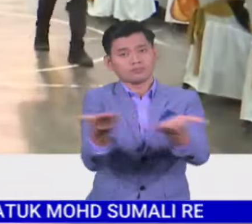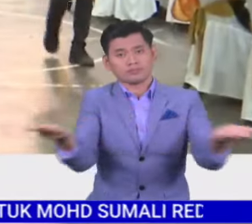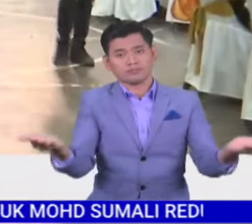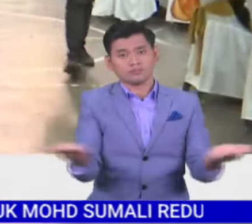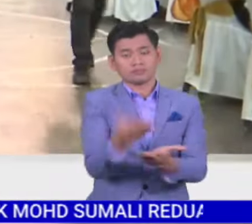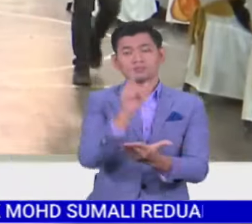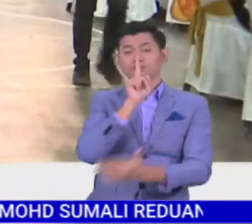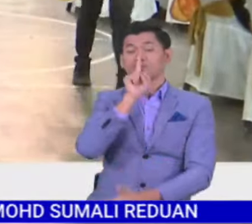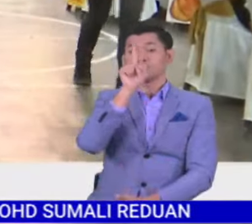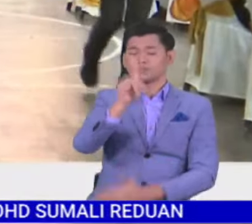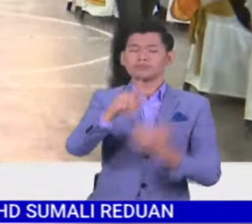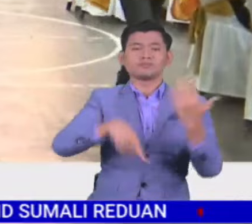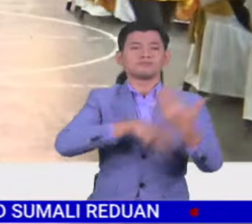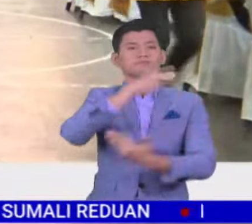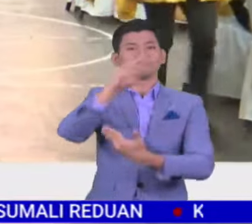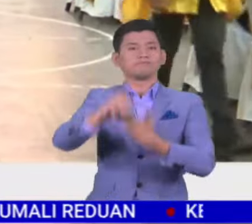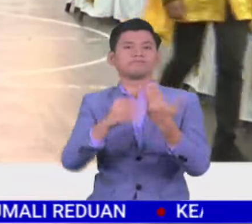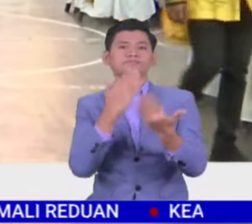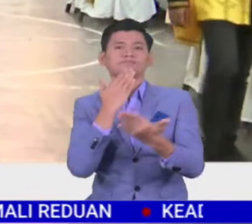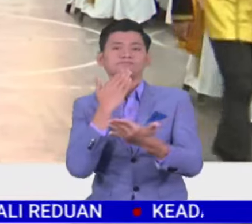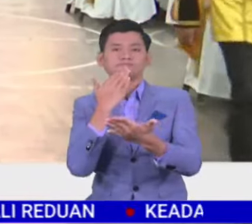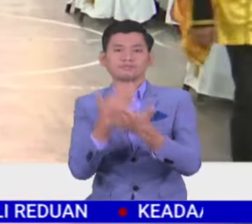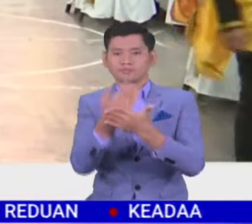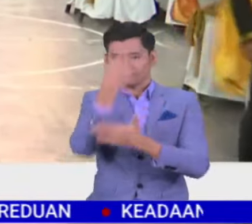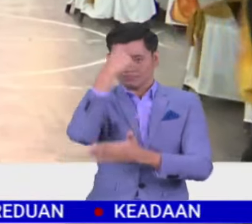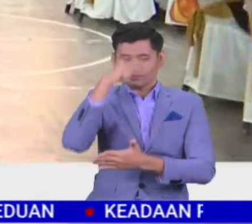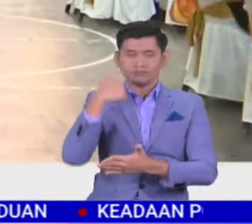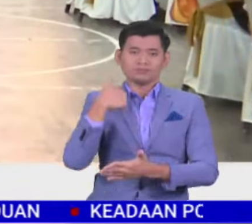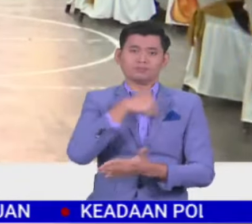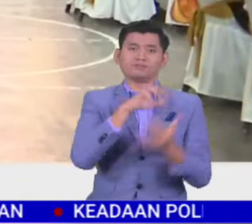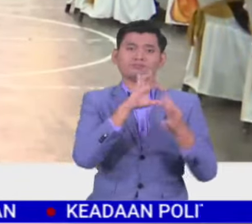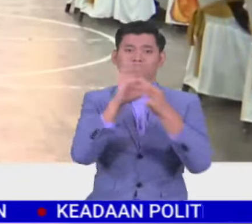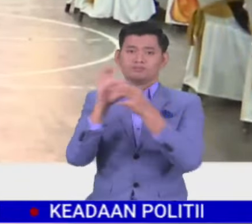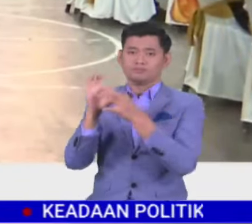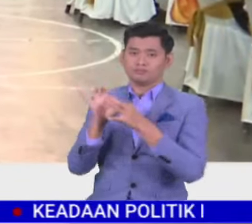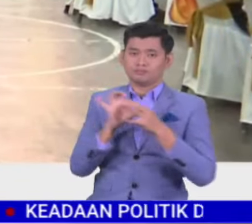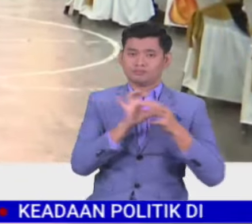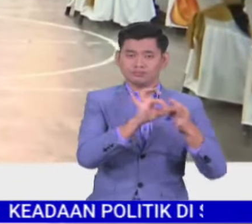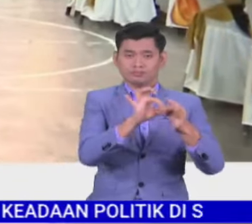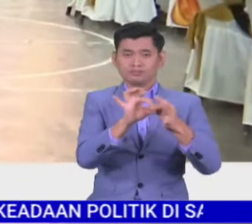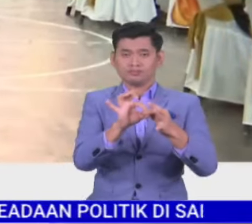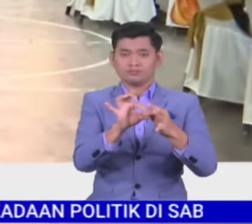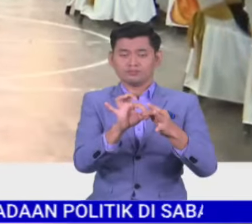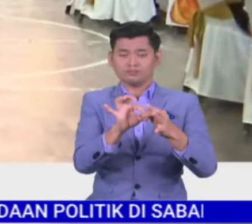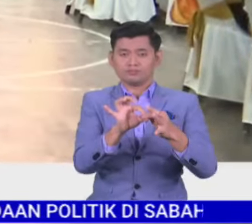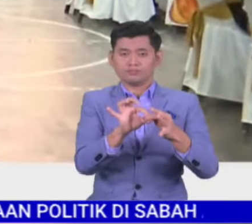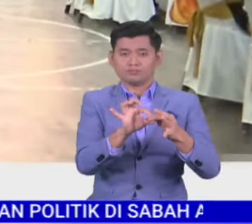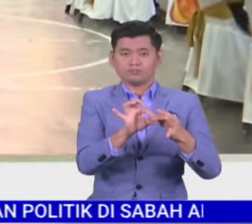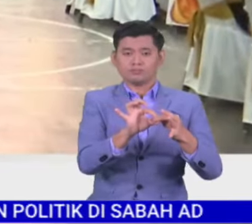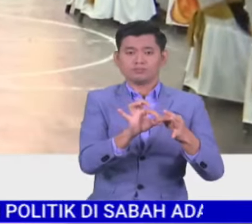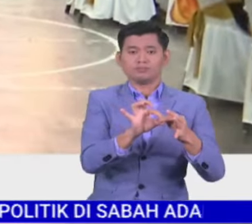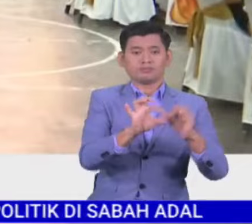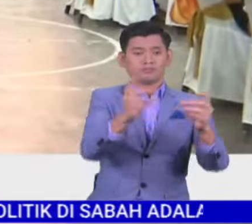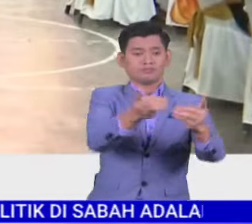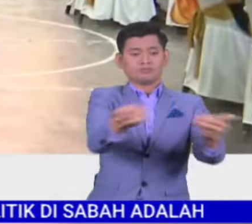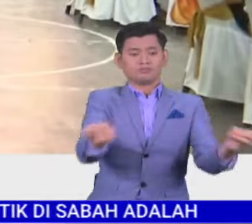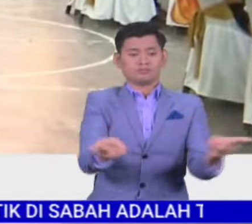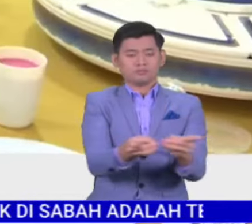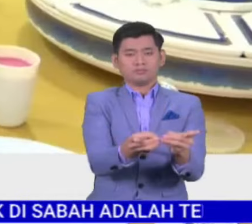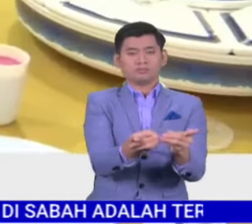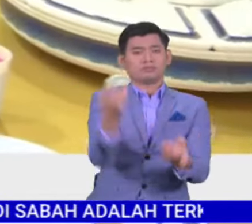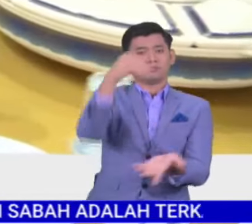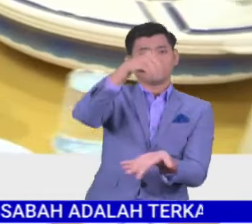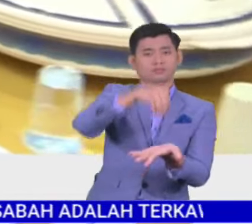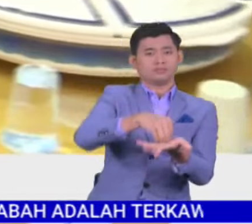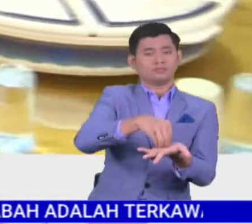satu program yang baik bagi saya untuk mengiritkan hasil rahim diantara kiart yang ada di daerah Kuta